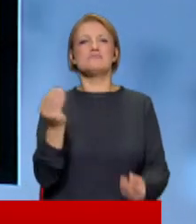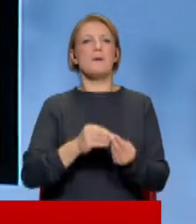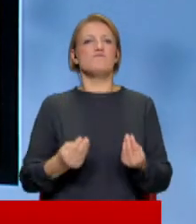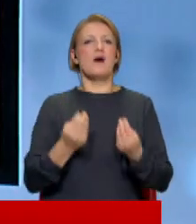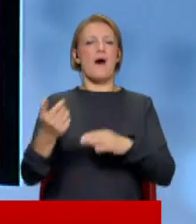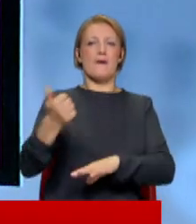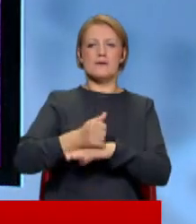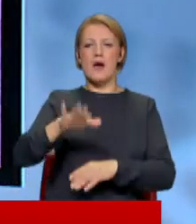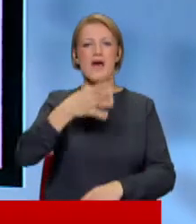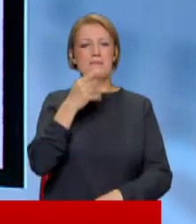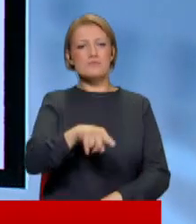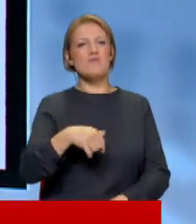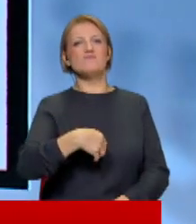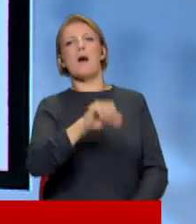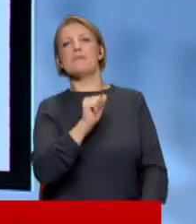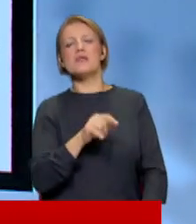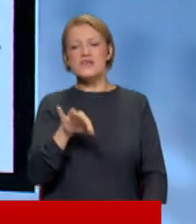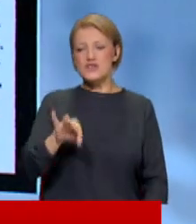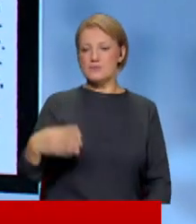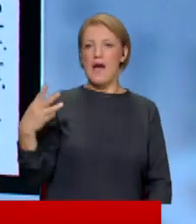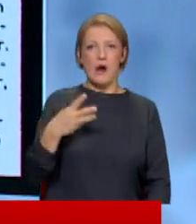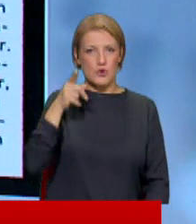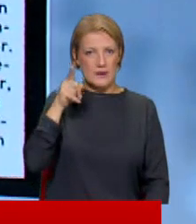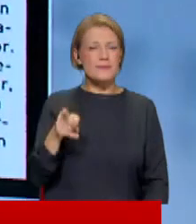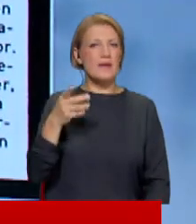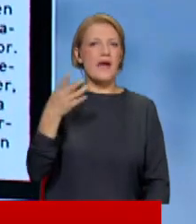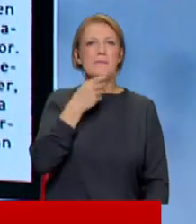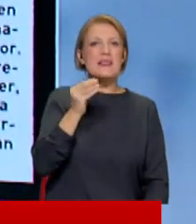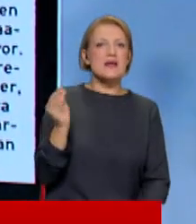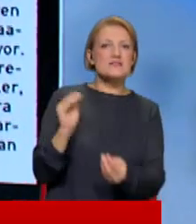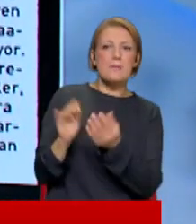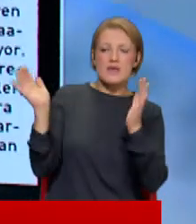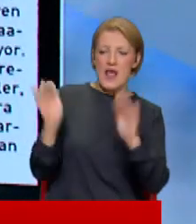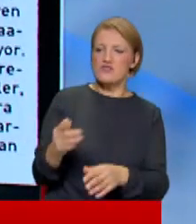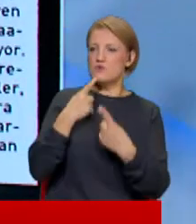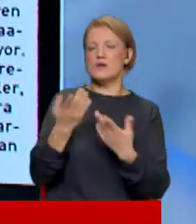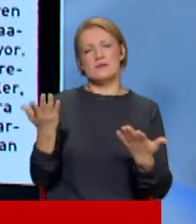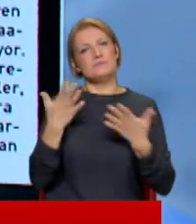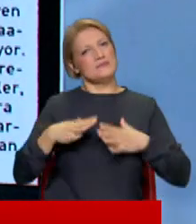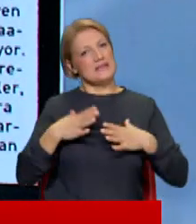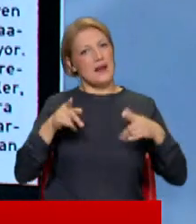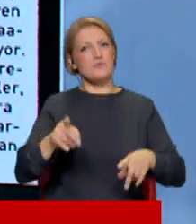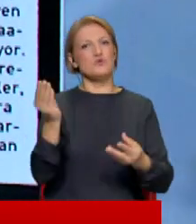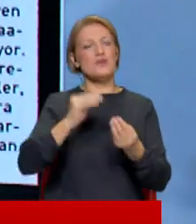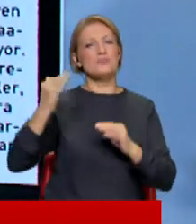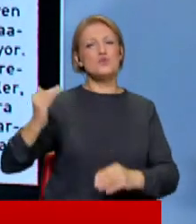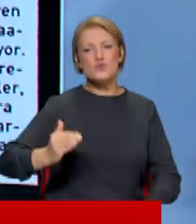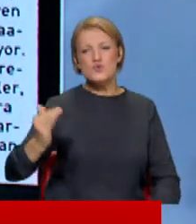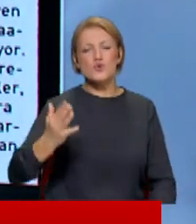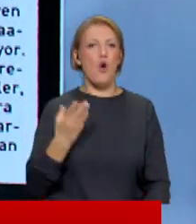iktidar emekliye bunu vermemişti şimdi Erdoğan emekliye de zam geleceğini söyledi umarız Bu zam düşük